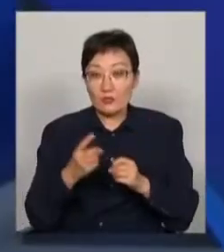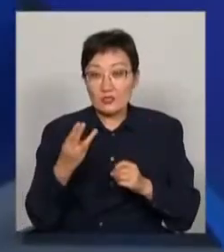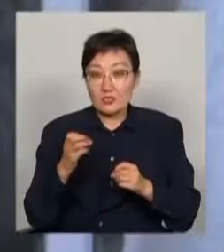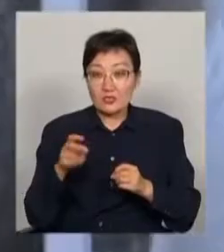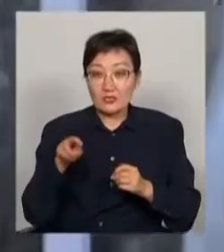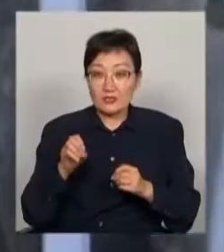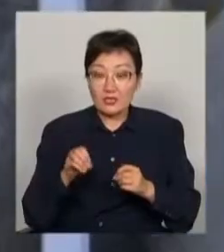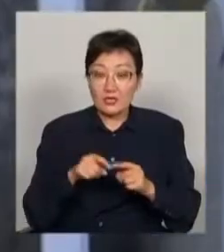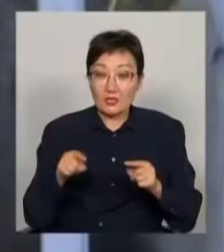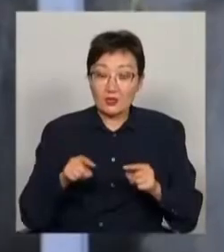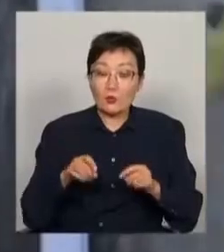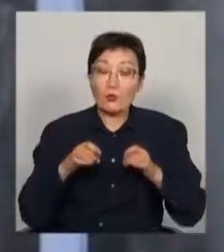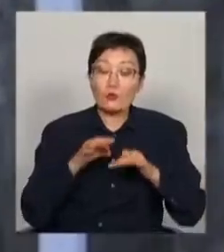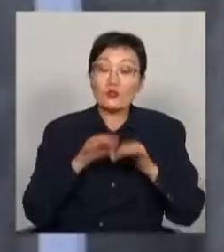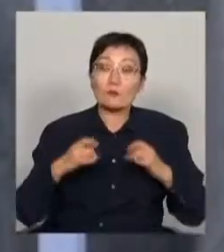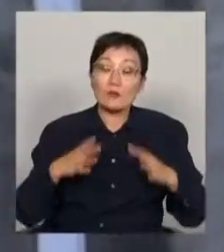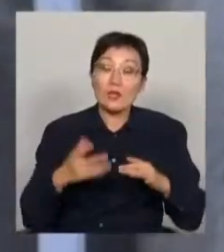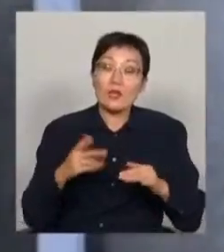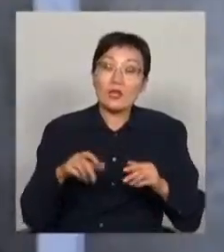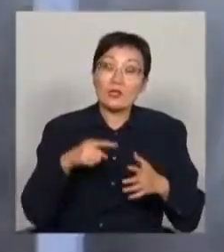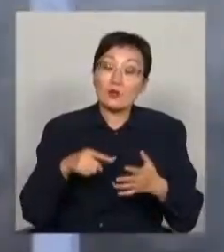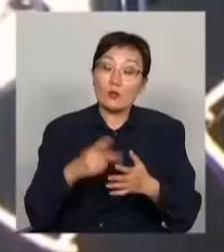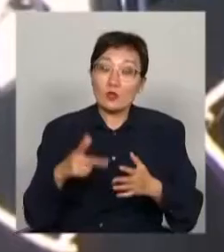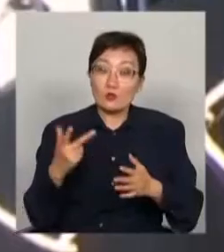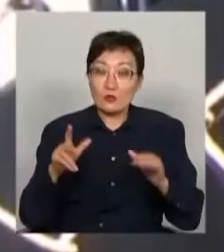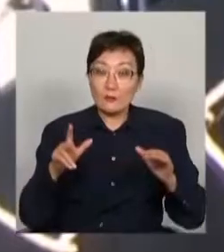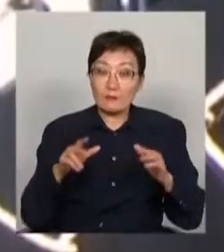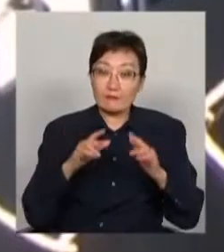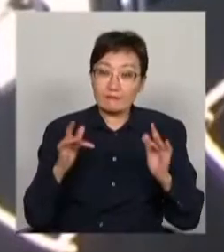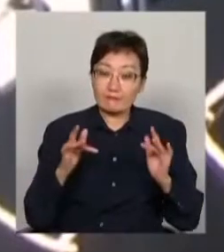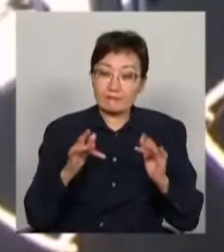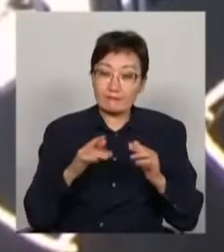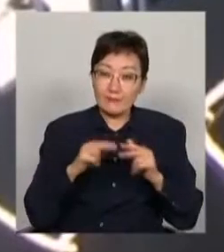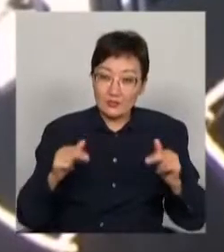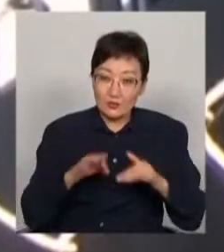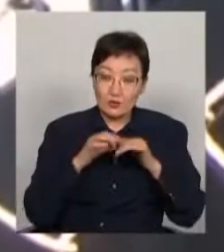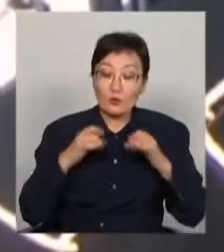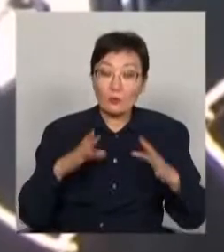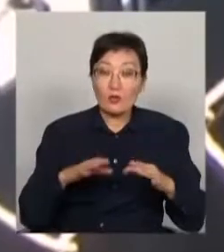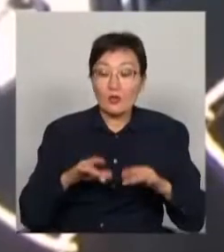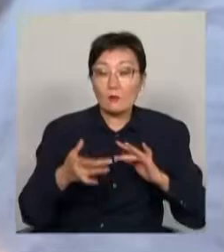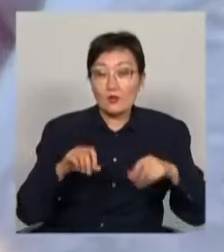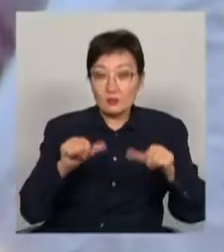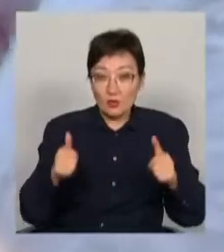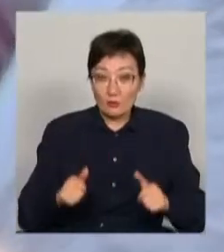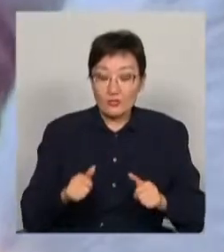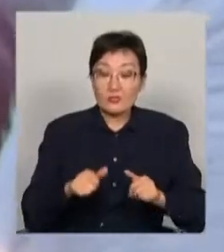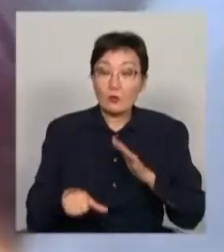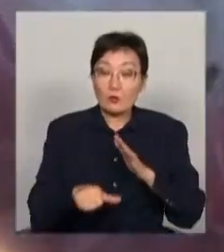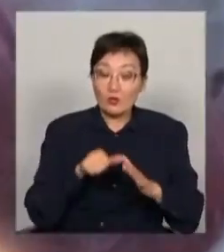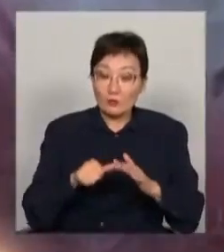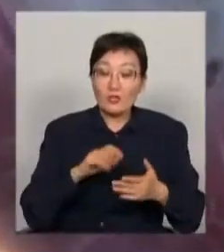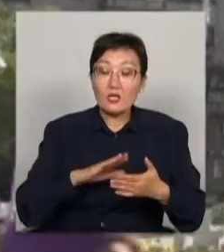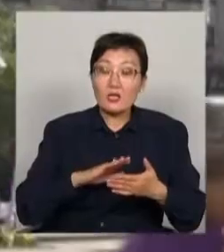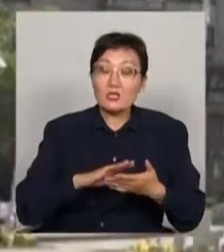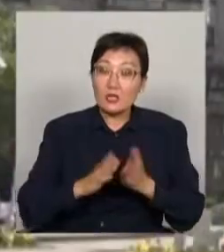өтетін мейрам шахардың 53 мешітінде тойланатынын айтты. Сонымен қатар онлайн форматта да құрбандық шалуға жағдай жасалғанын